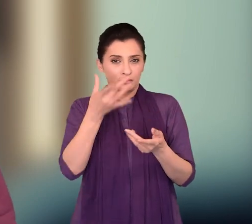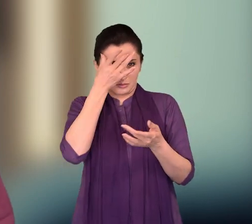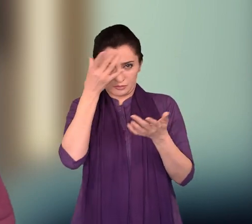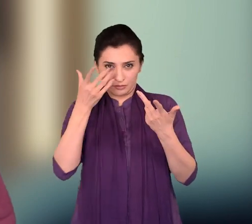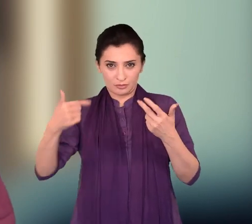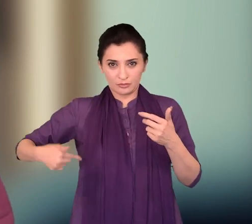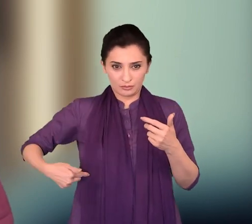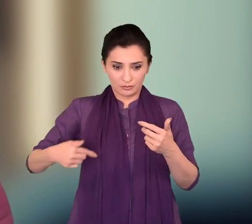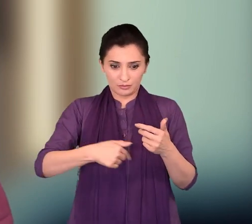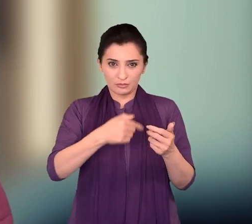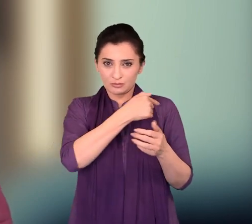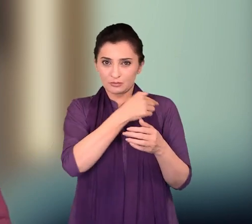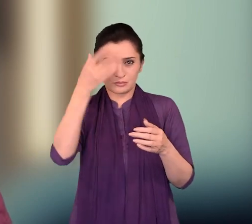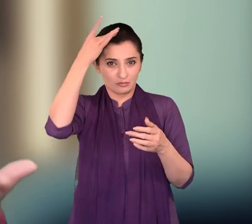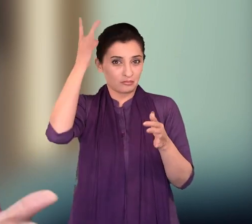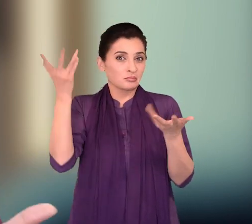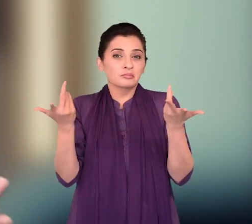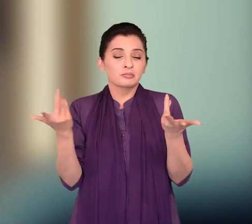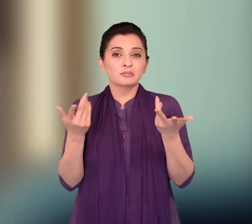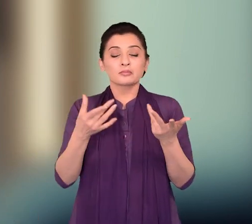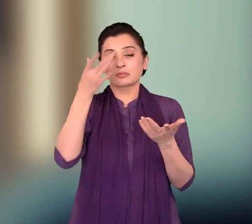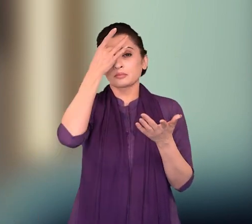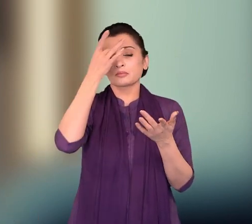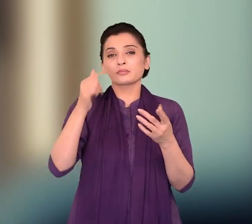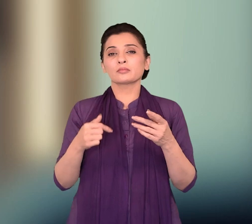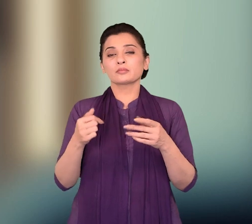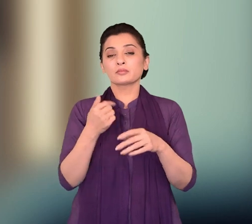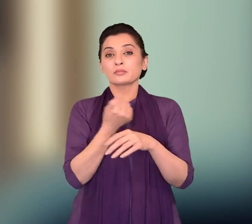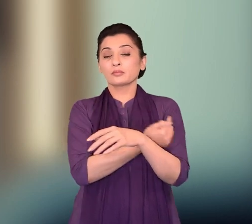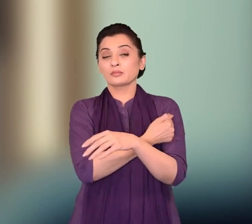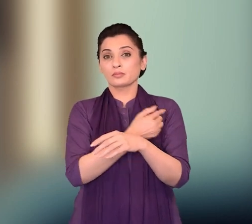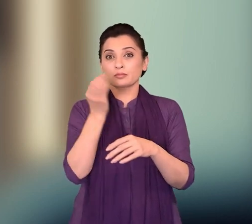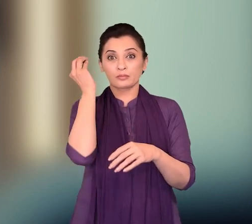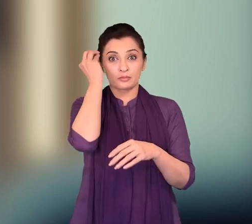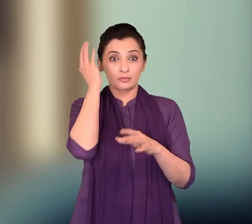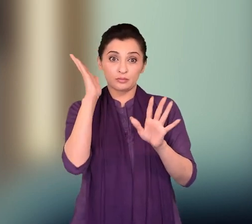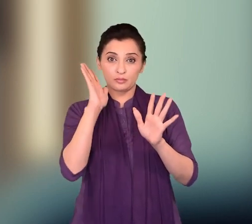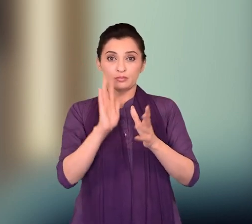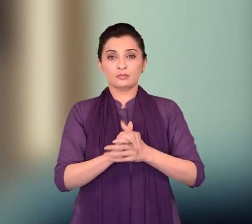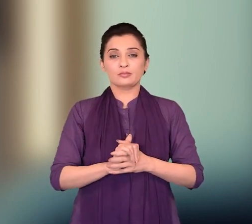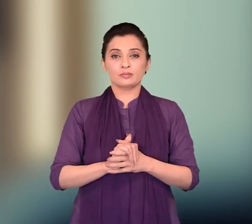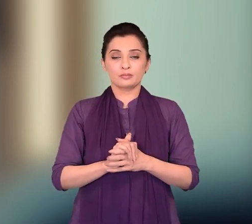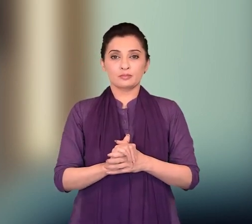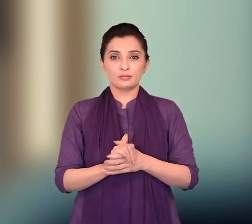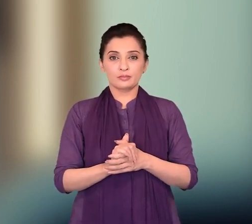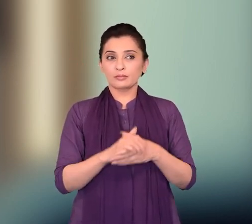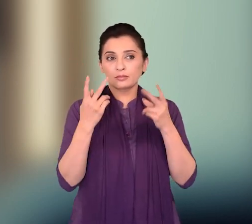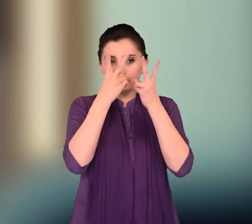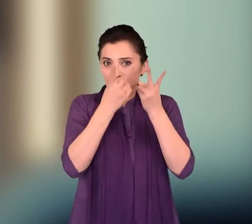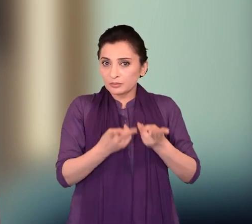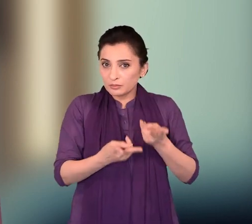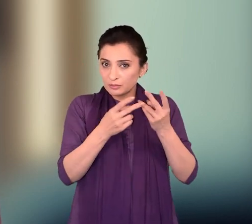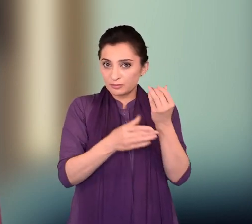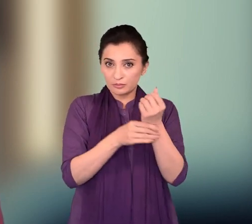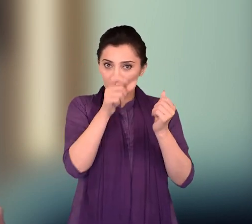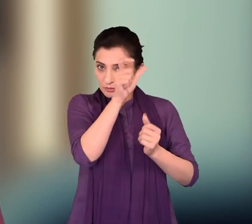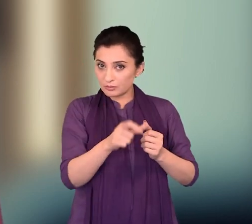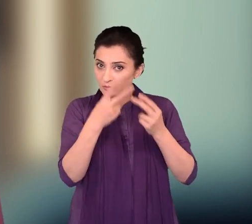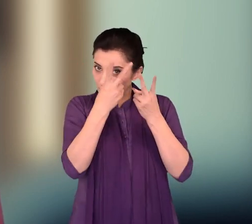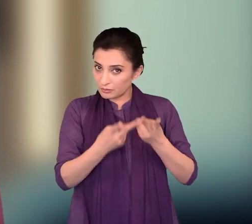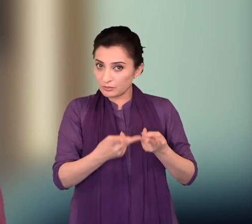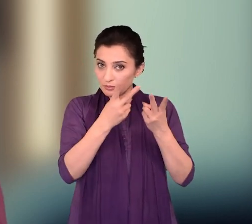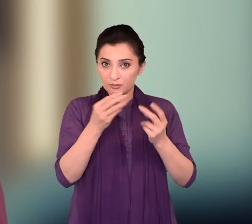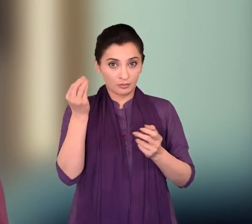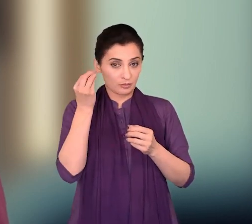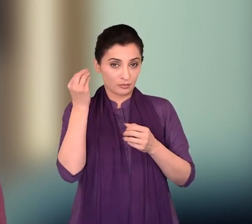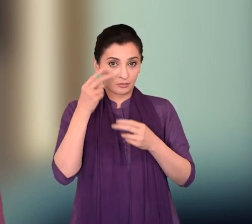کرتے ہیں اور اس کے بعد اگر وہ مطلب ان مائی ڈومین اگر وہ ہوتا ہے تو آئی ٹریٹ دیٹ پرسن, اینڈ اف اٹس ناٹ ان مائی ڈومین آئی وڈ